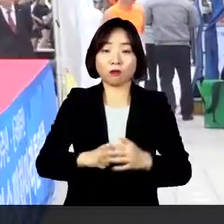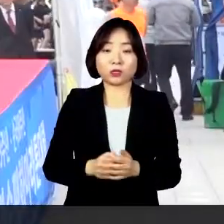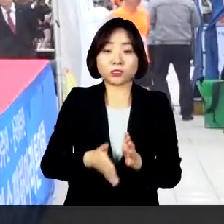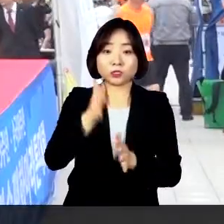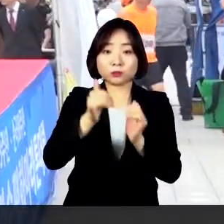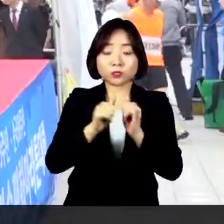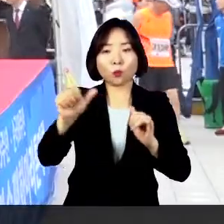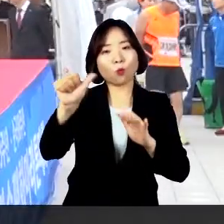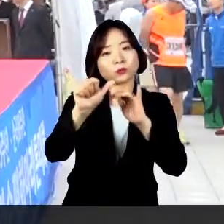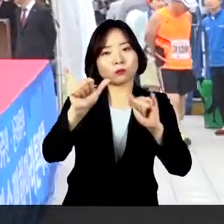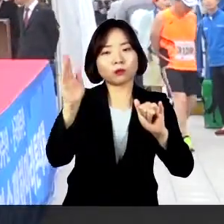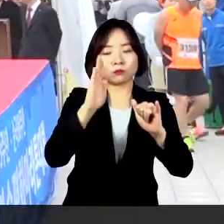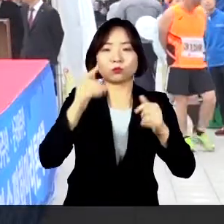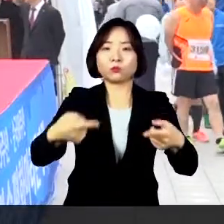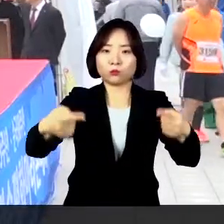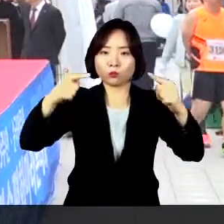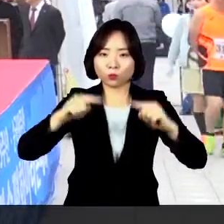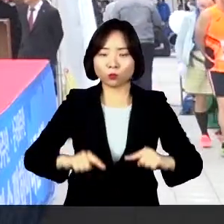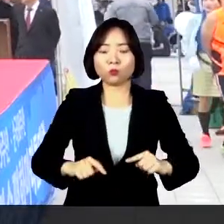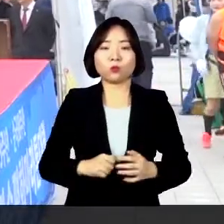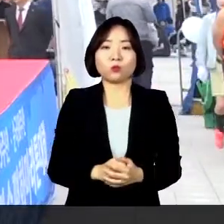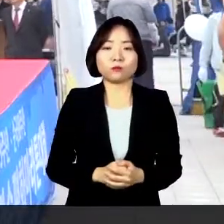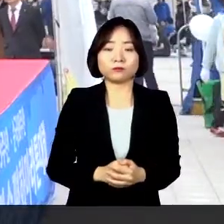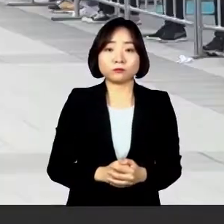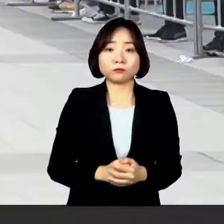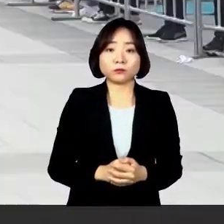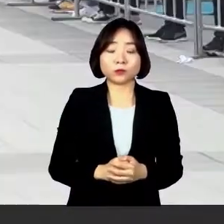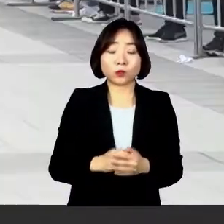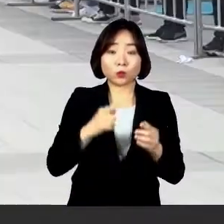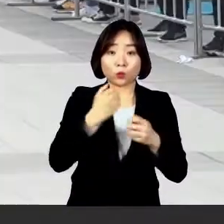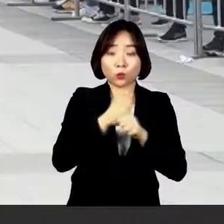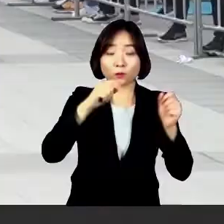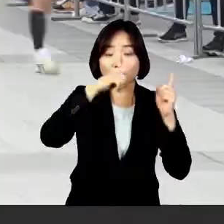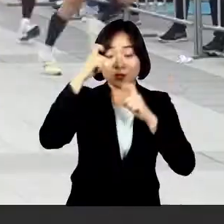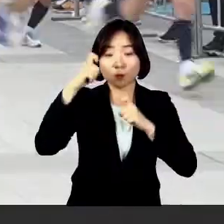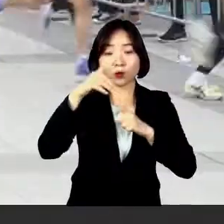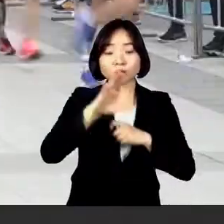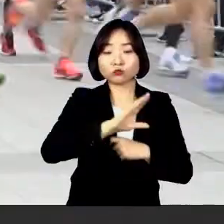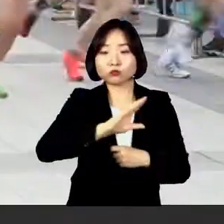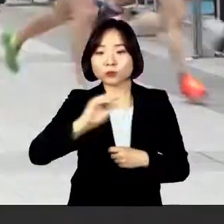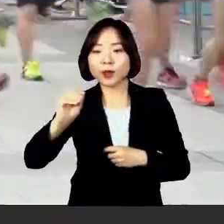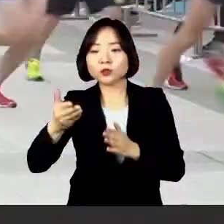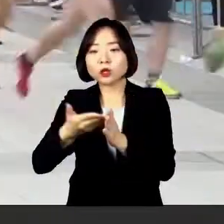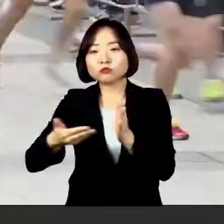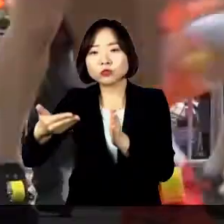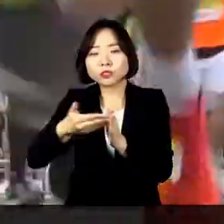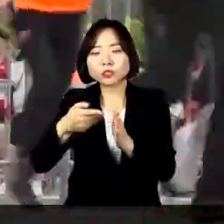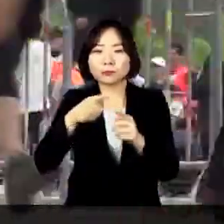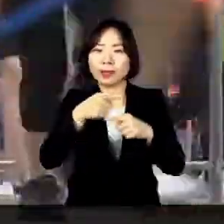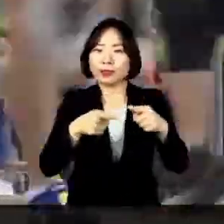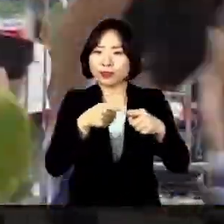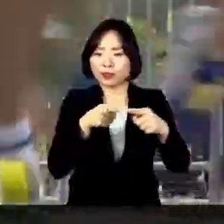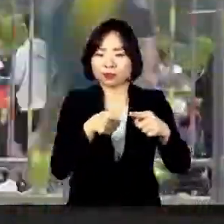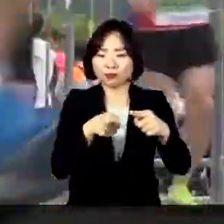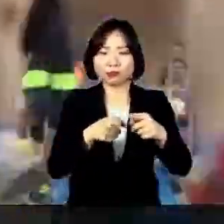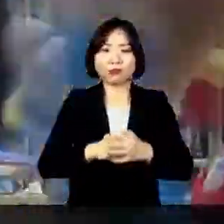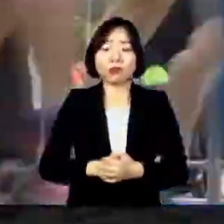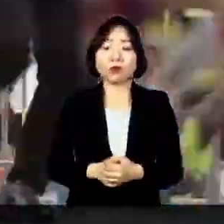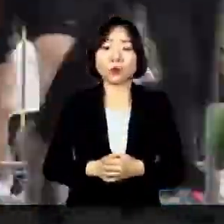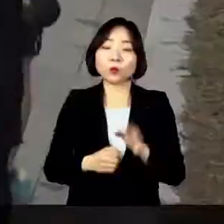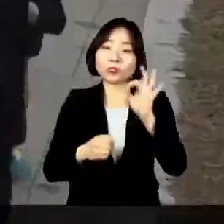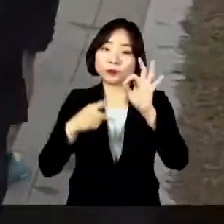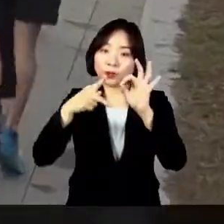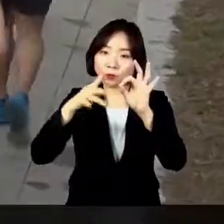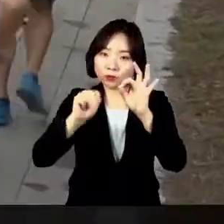시민 5천여 명이 참가한 가운데 독립기념관을 출발해 용연저수지를 반환하여 돌아오는 하프코스와 10km